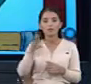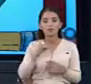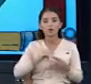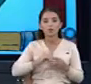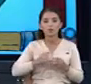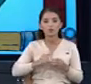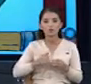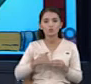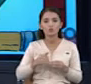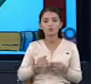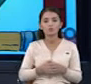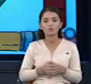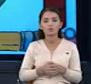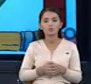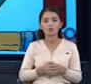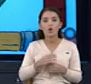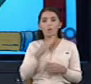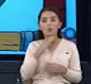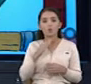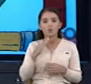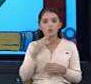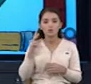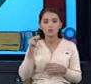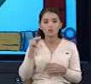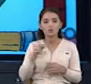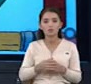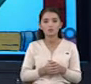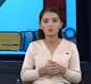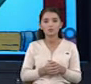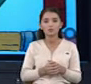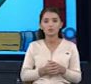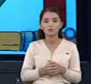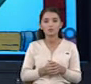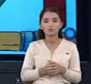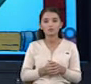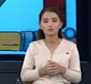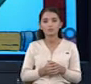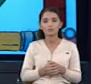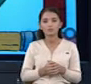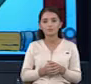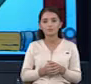Это ручки. Это во множественном числе.